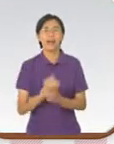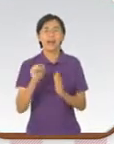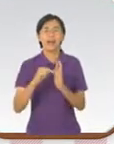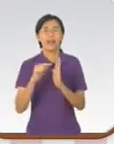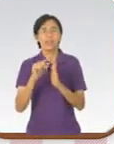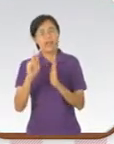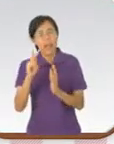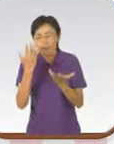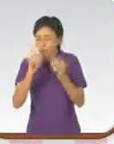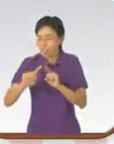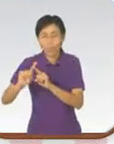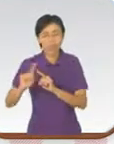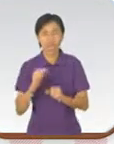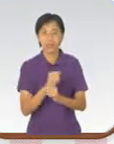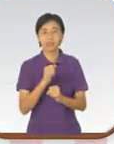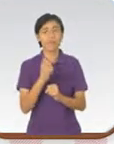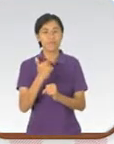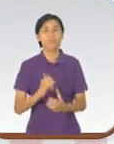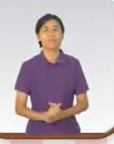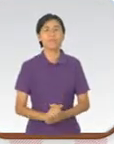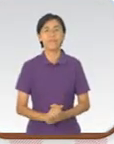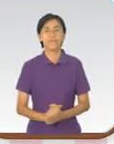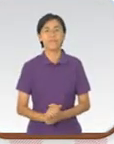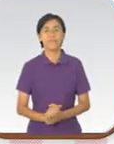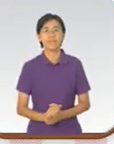แล้วยีเละๆผ่านกระชอนได้นะครับ ใช่ใ